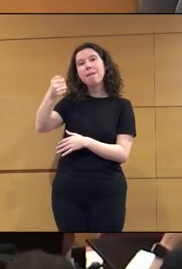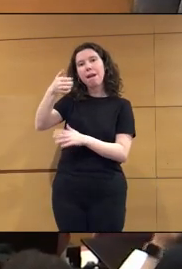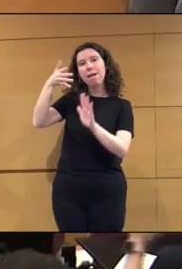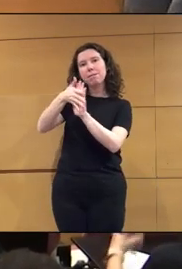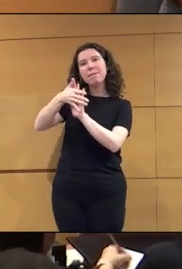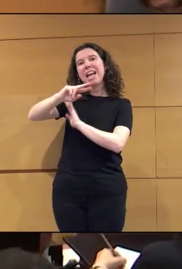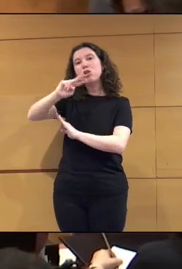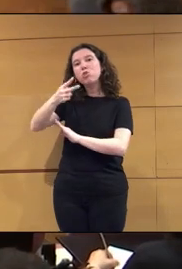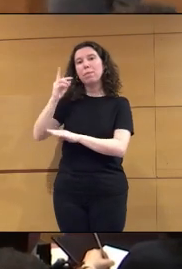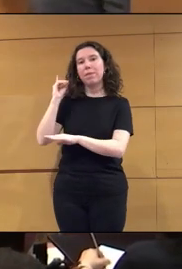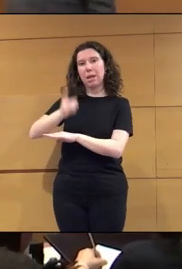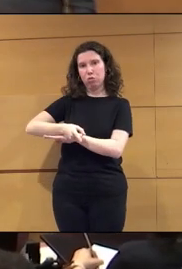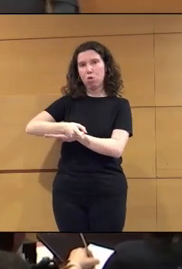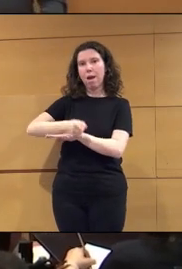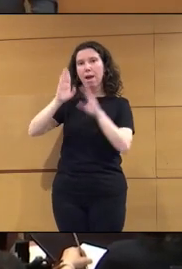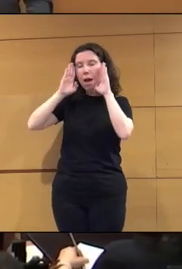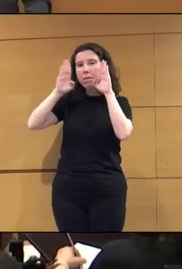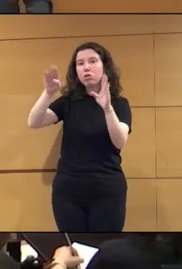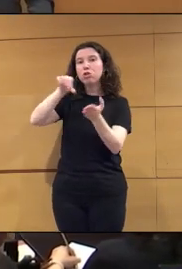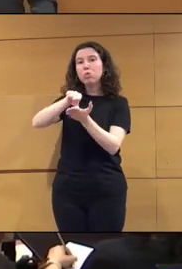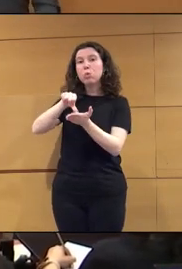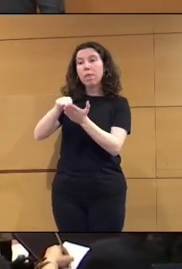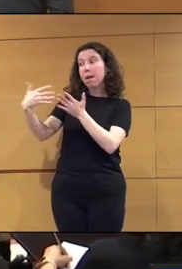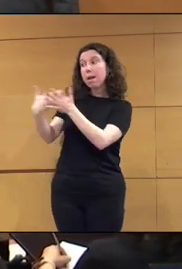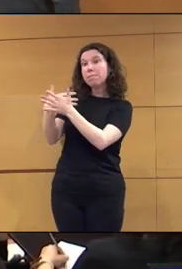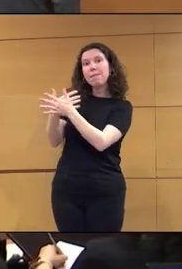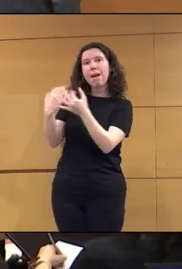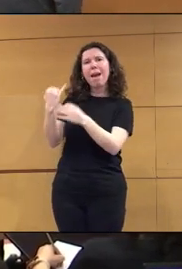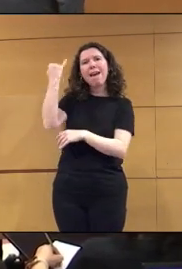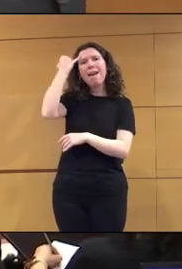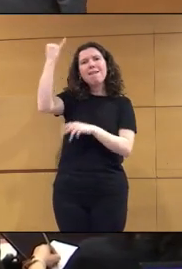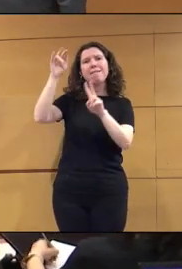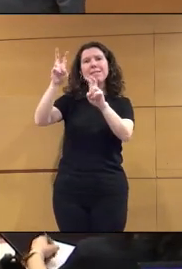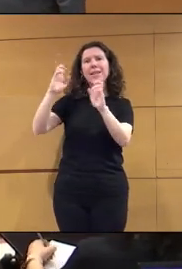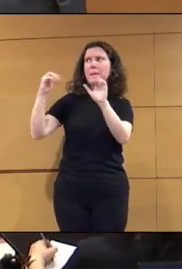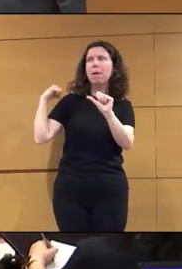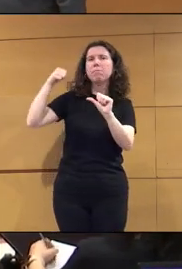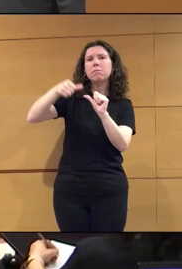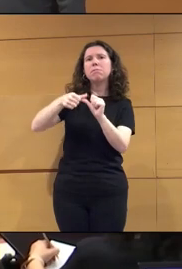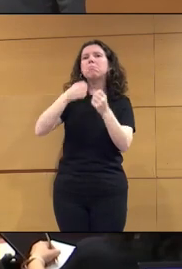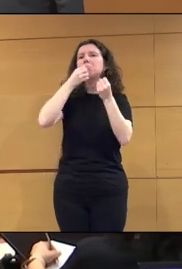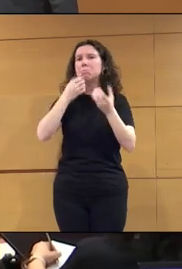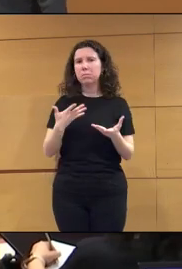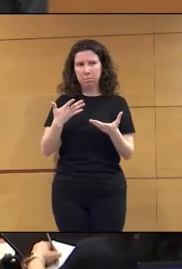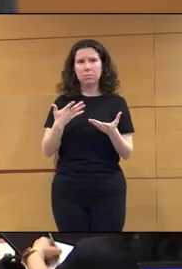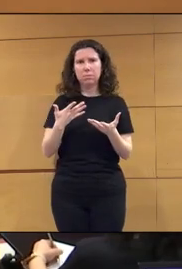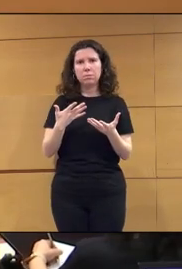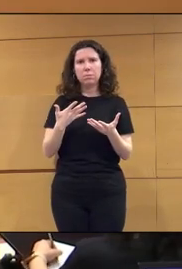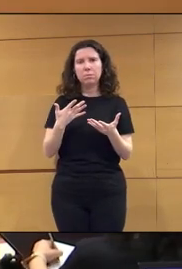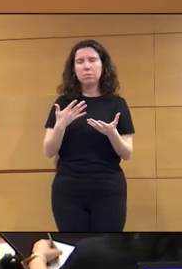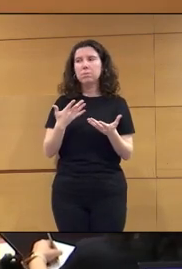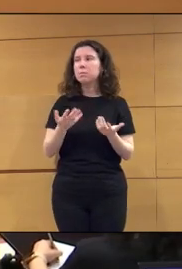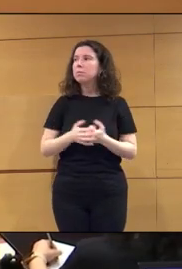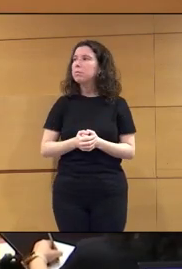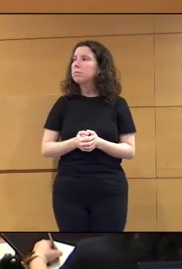Ciutadana, que ens explicarà algunes de les iniciatives que s'han treballat durant aquest període, perquè tots esteu al cas de... Jo dic